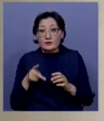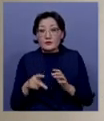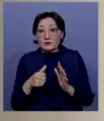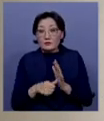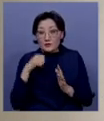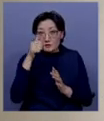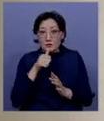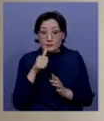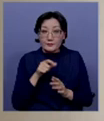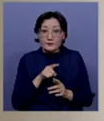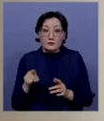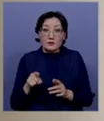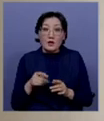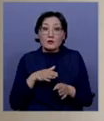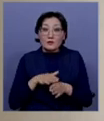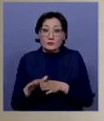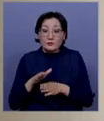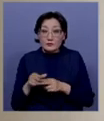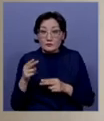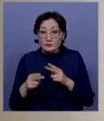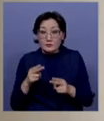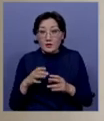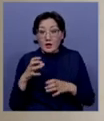жылдан бері атқарып жатыр.